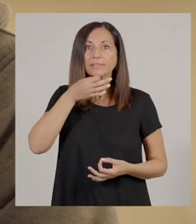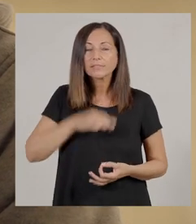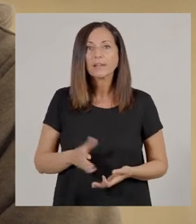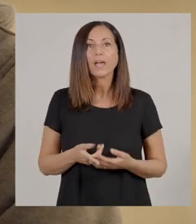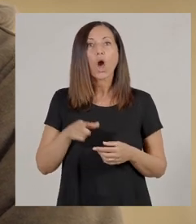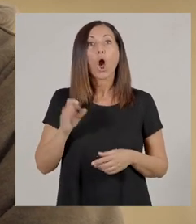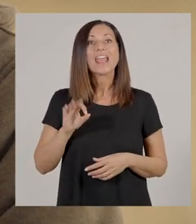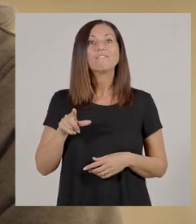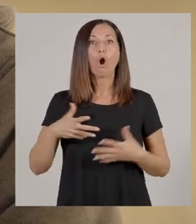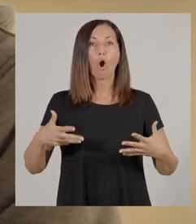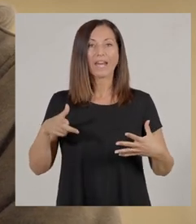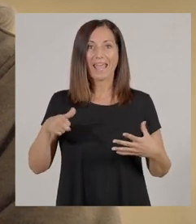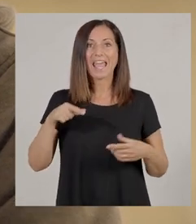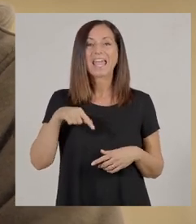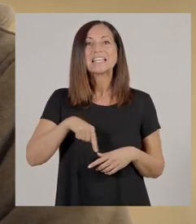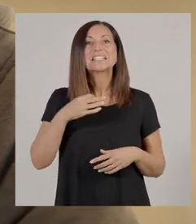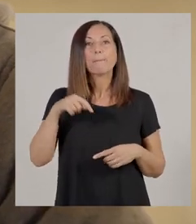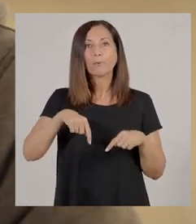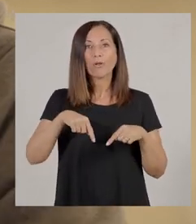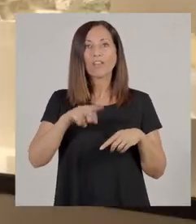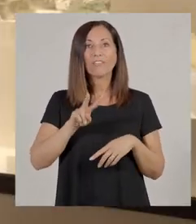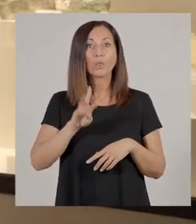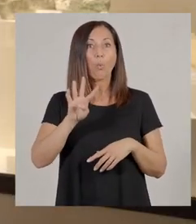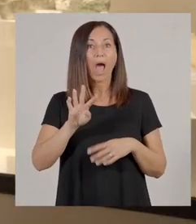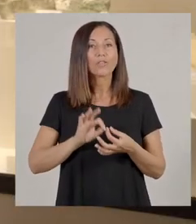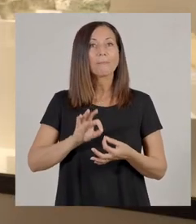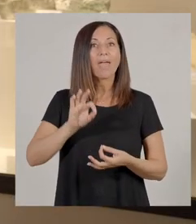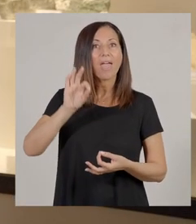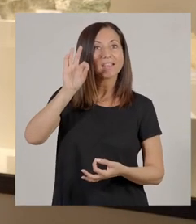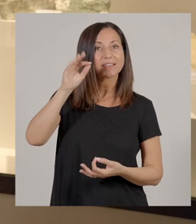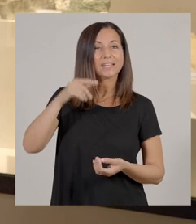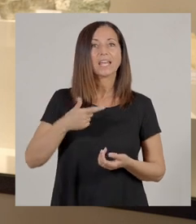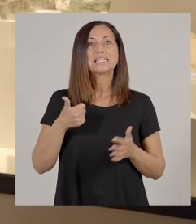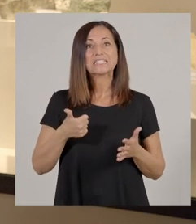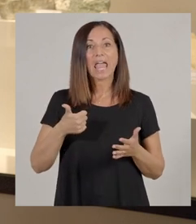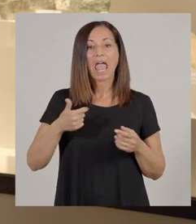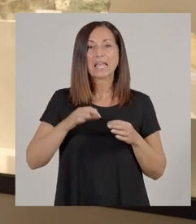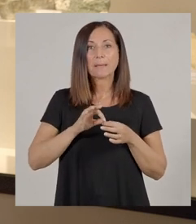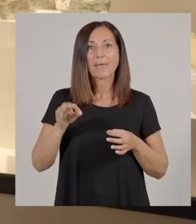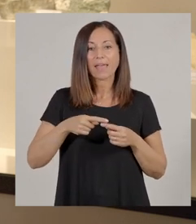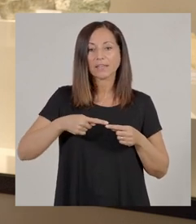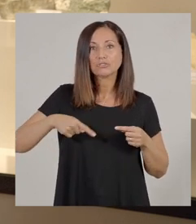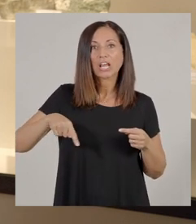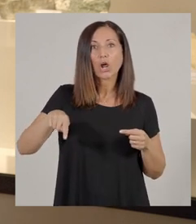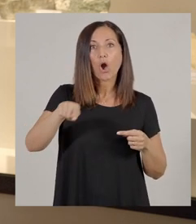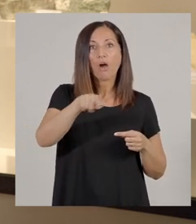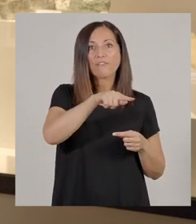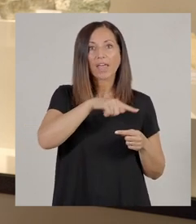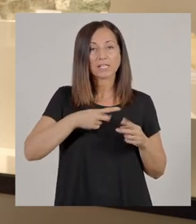metri. L'olivone di Sempronano era 24 metri di altezza, 6 metri e passa